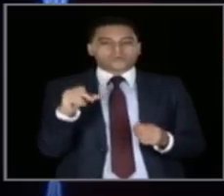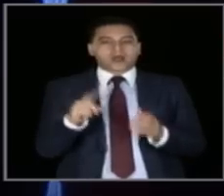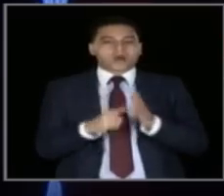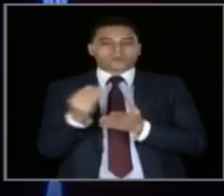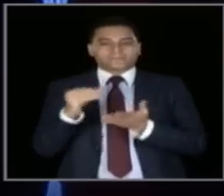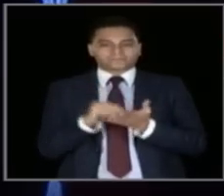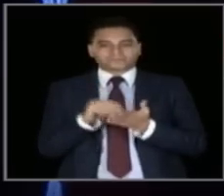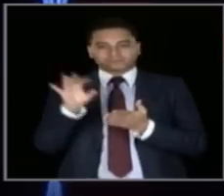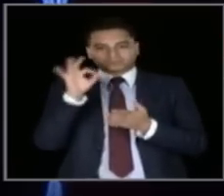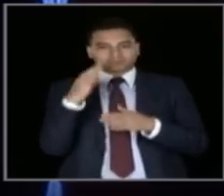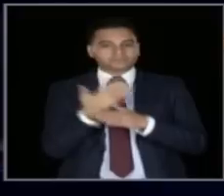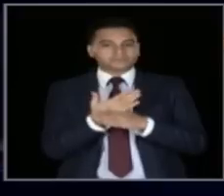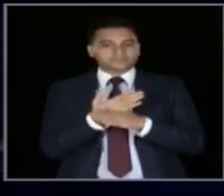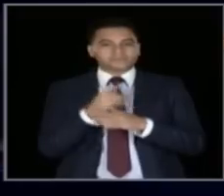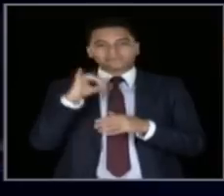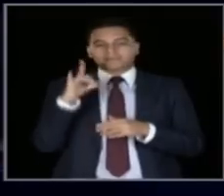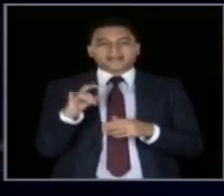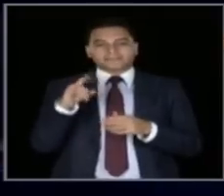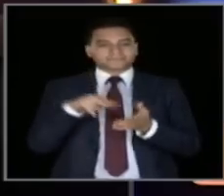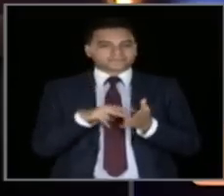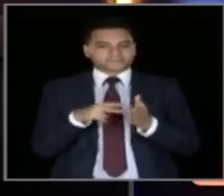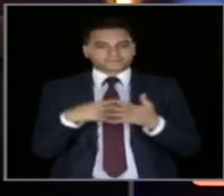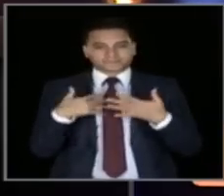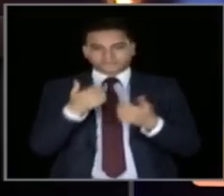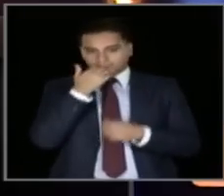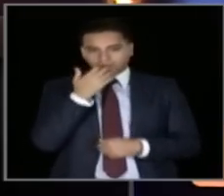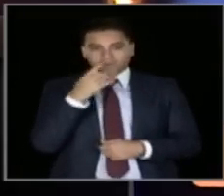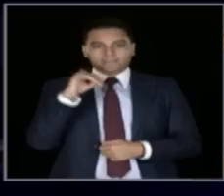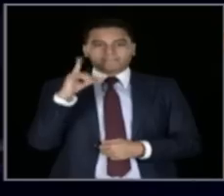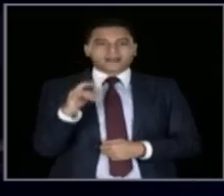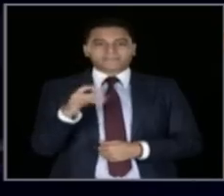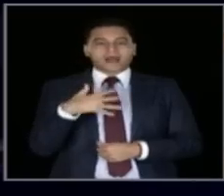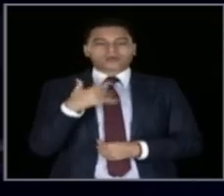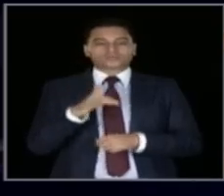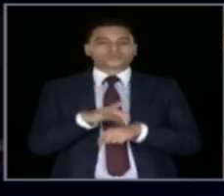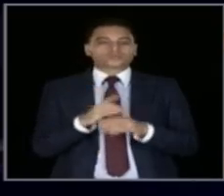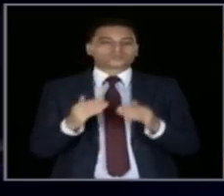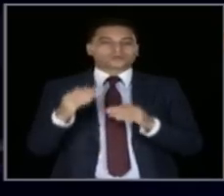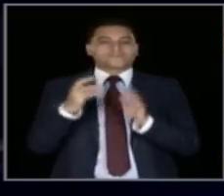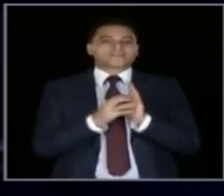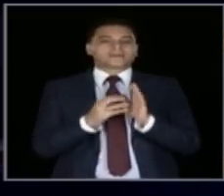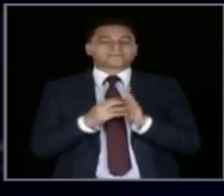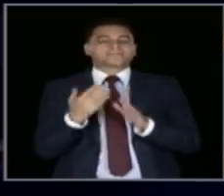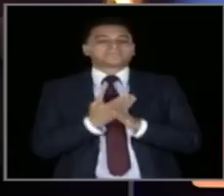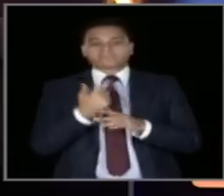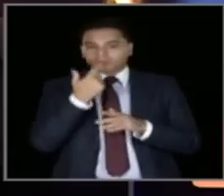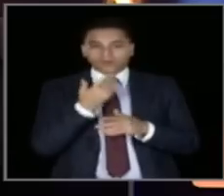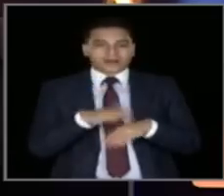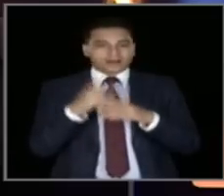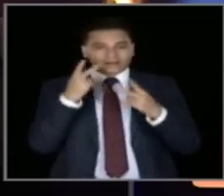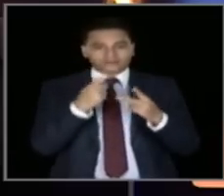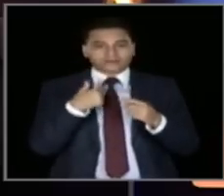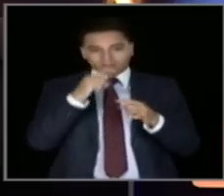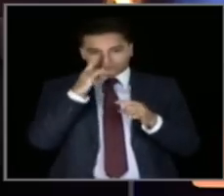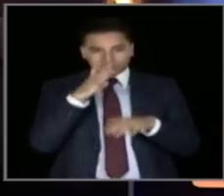تم استدعائك. إزيك يا مريم؟ إزي حضرتك؟ مريم عايزة تبقي دكتورة في الجامعة، كلميني عن حلمك. يعني